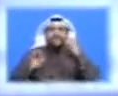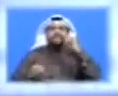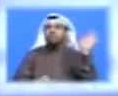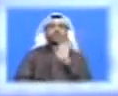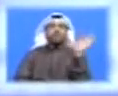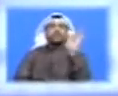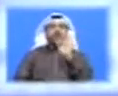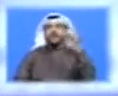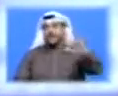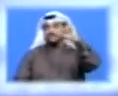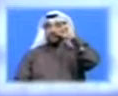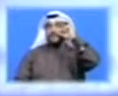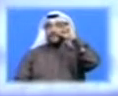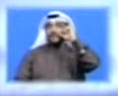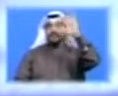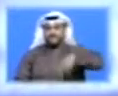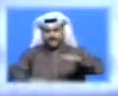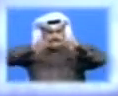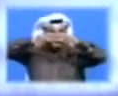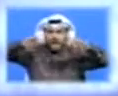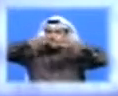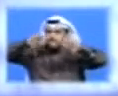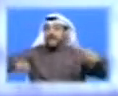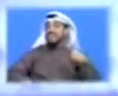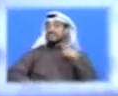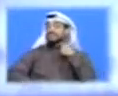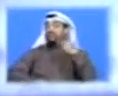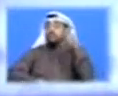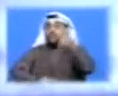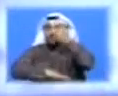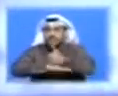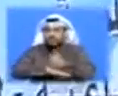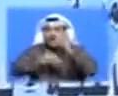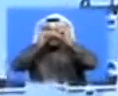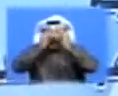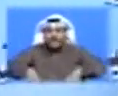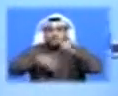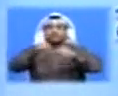تحت عنوان البحث العلمي ركيزة لحل المشكلات.